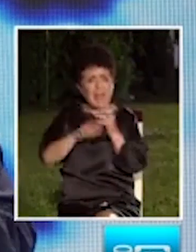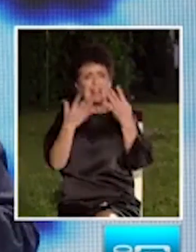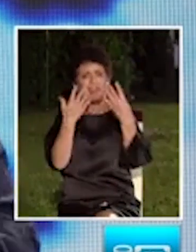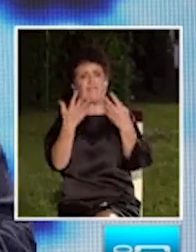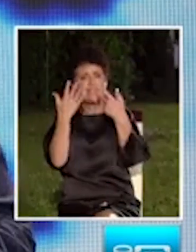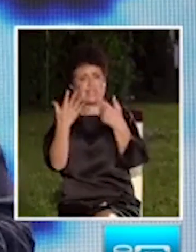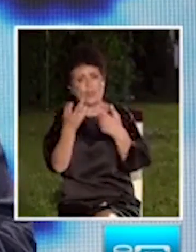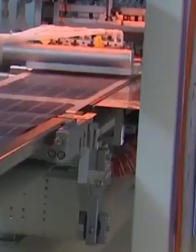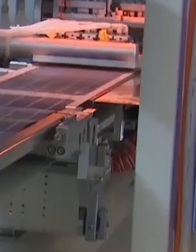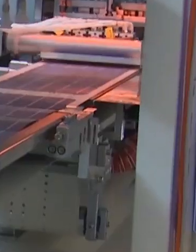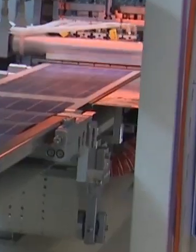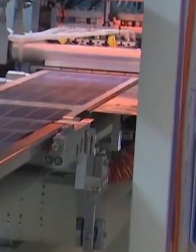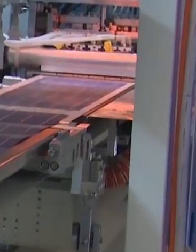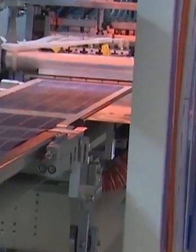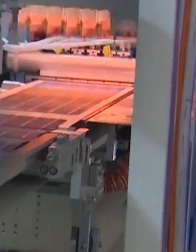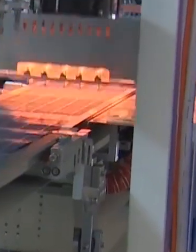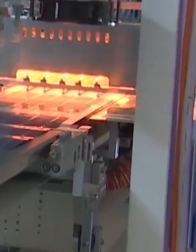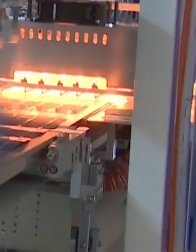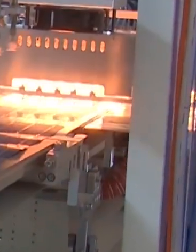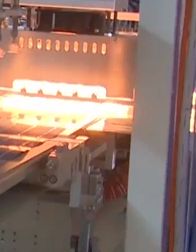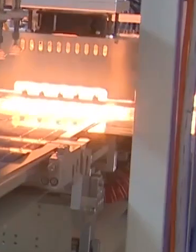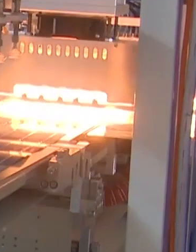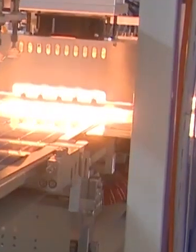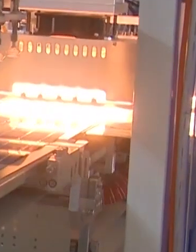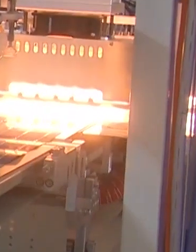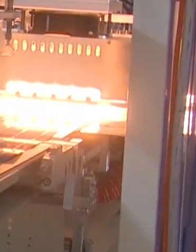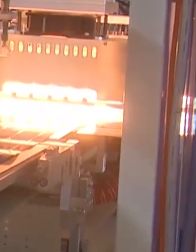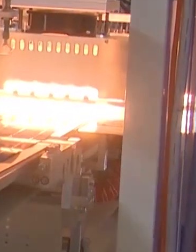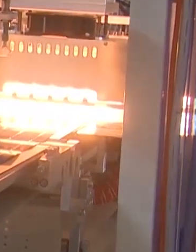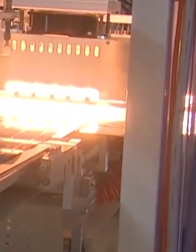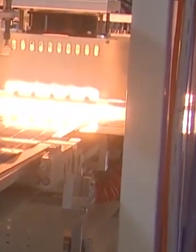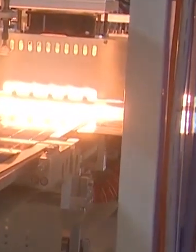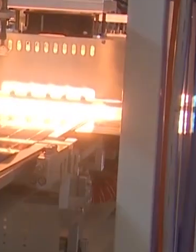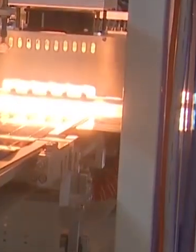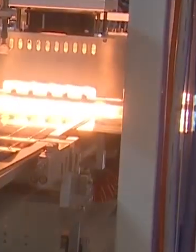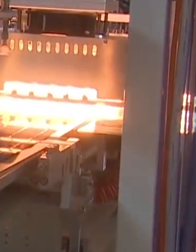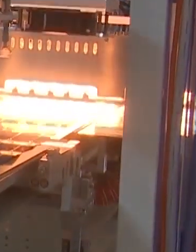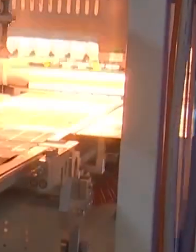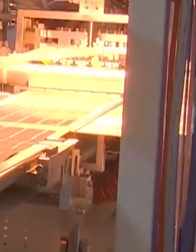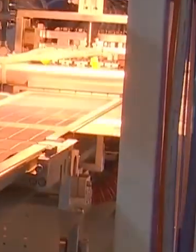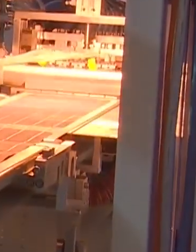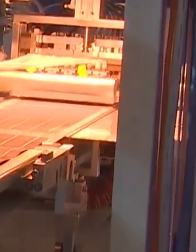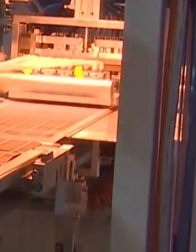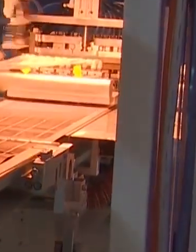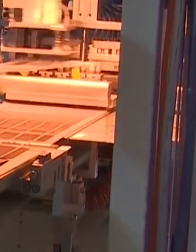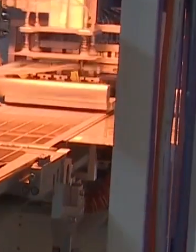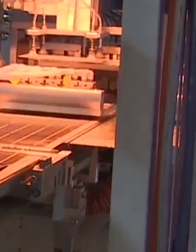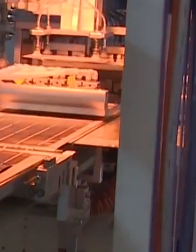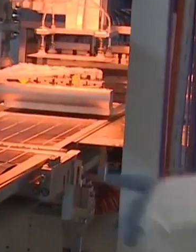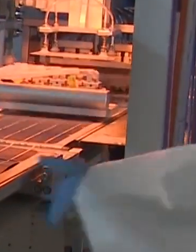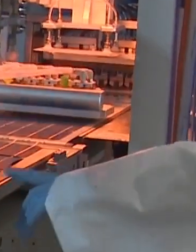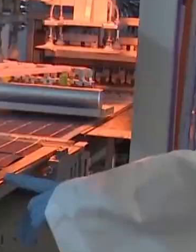БДП, Заев рече дека тој во вториот квартал е на просекот во однос на земјите од регионот и Европа. За третиот квартал премиерот